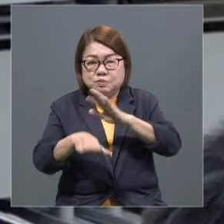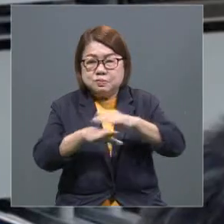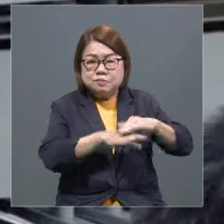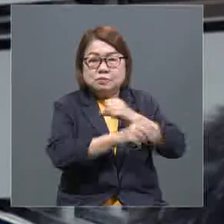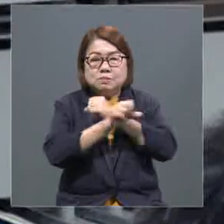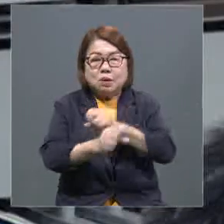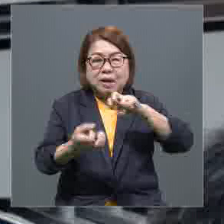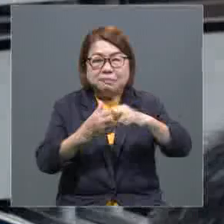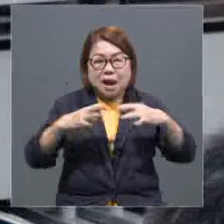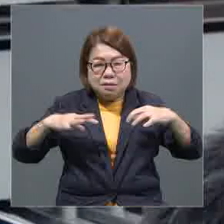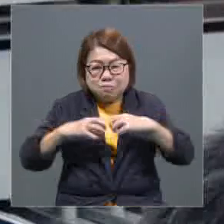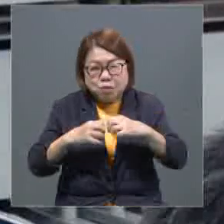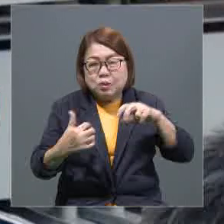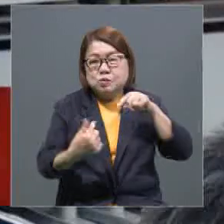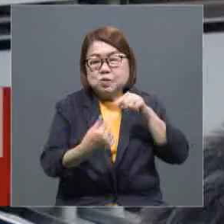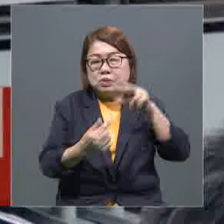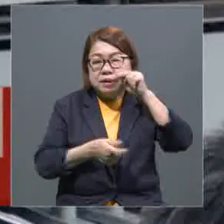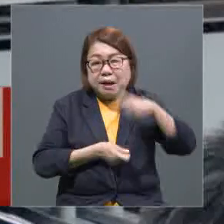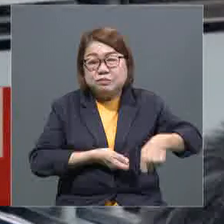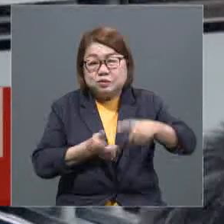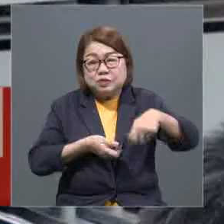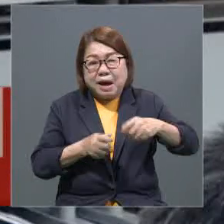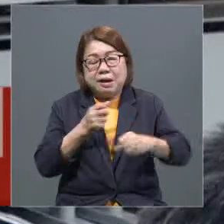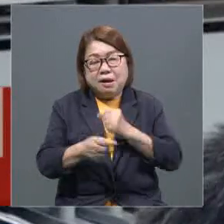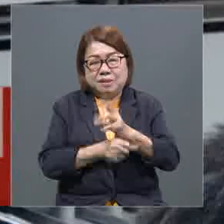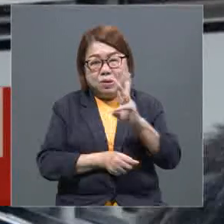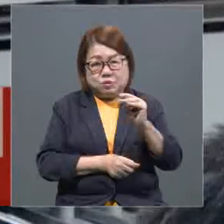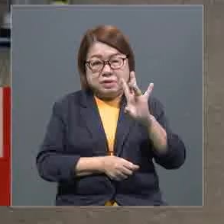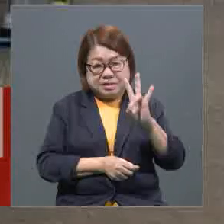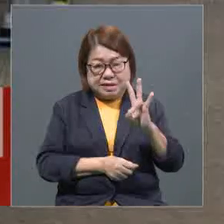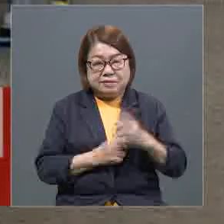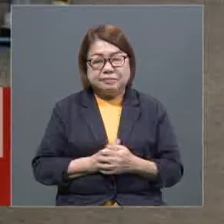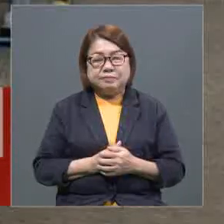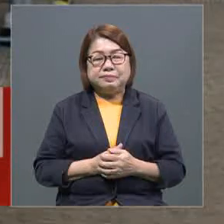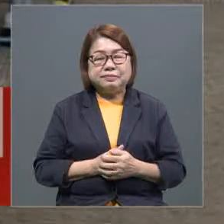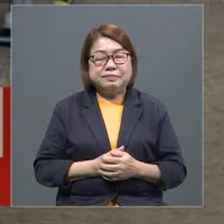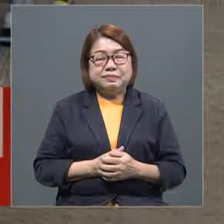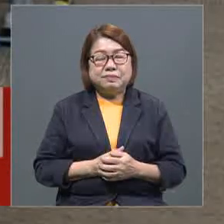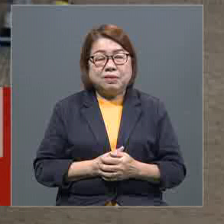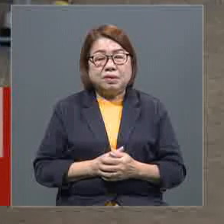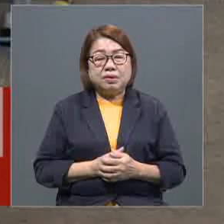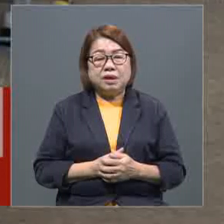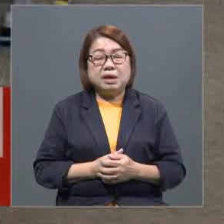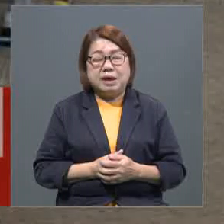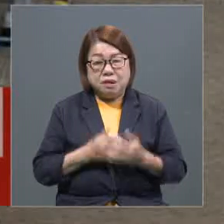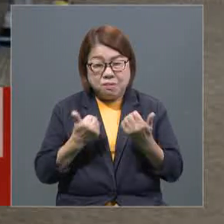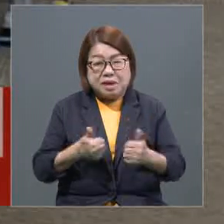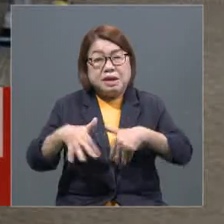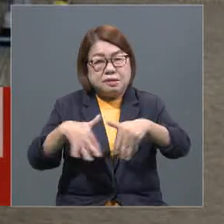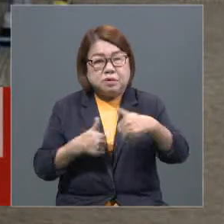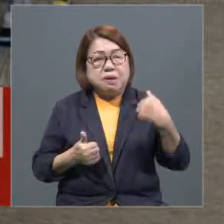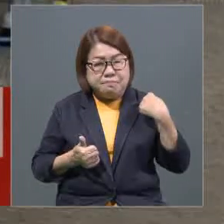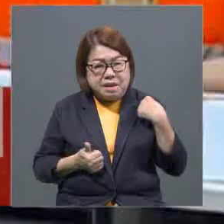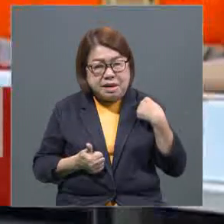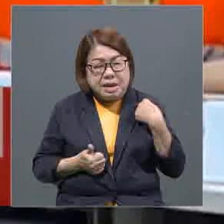อุบัติเหตุทางถนนช่วงเทศกาลสงกรานต์พุธศักราช2567หรือว่าสปฐนะครับบอกว่าวันนี้ประชาชนบางส่วนเริ่มเดิน